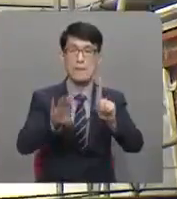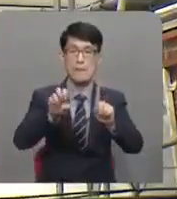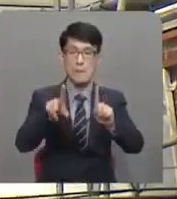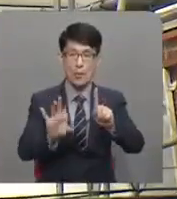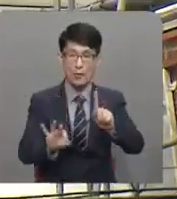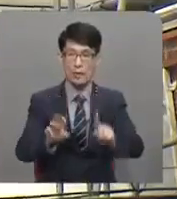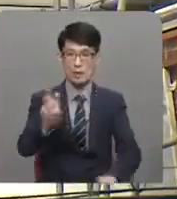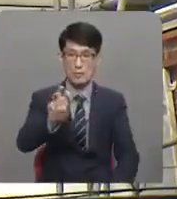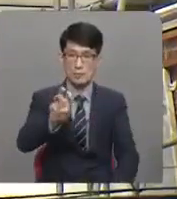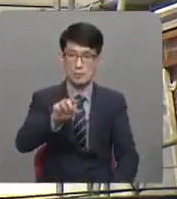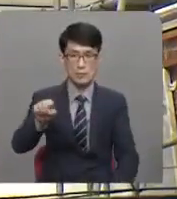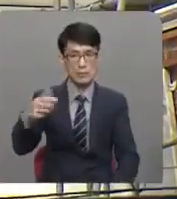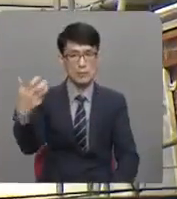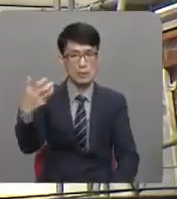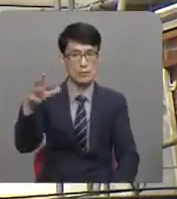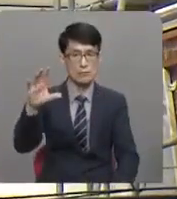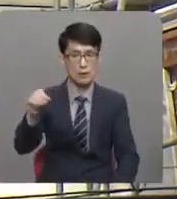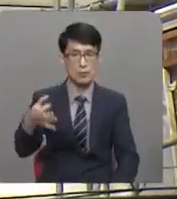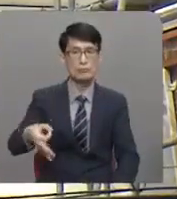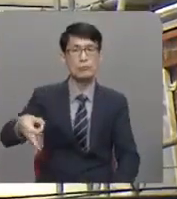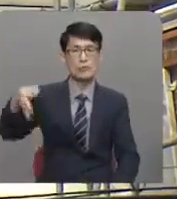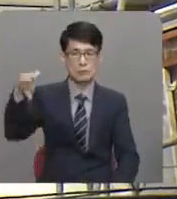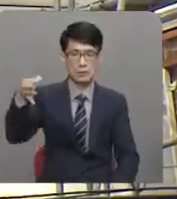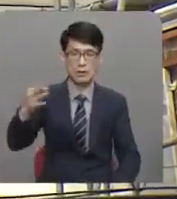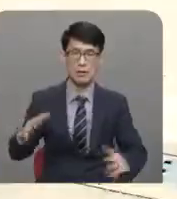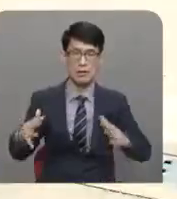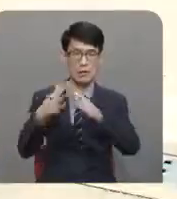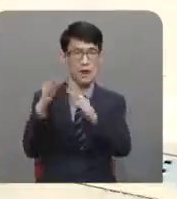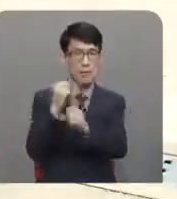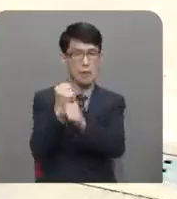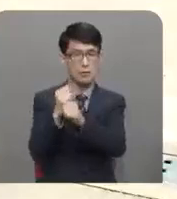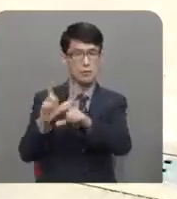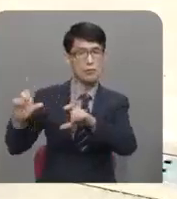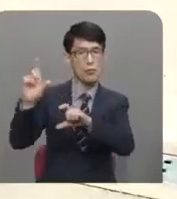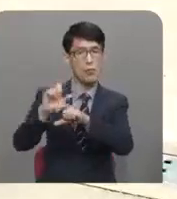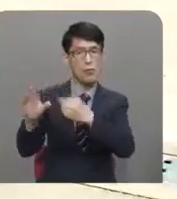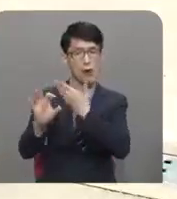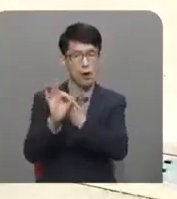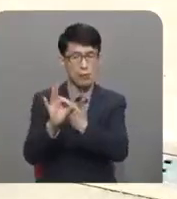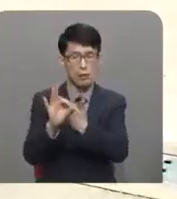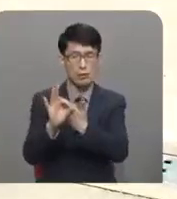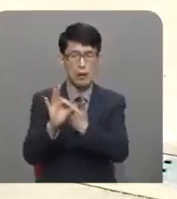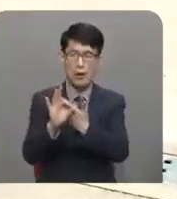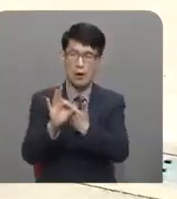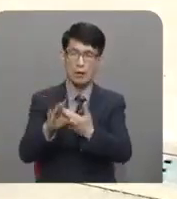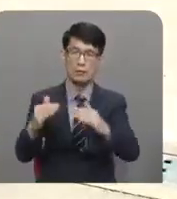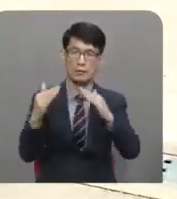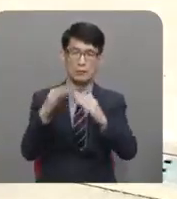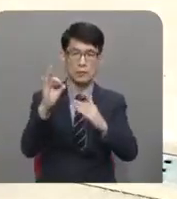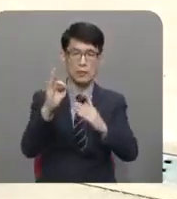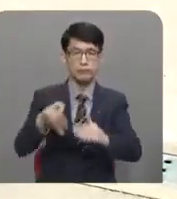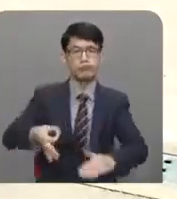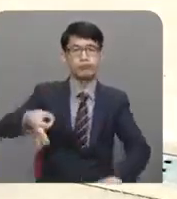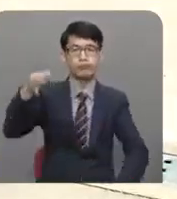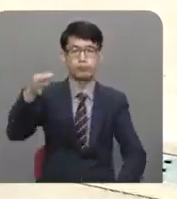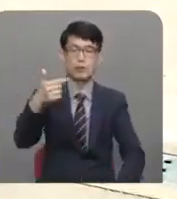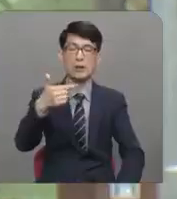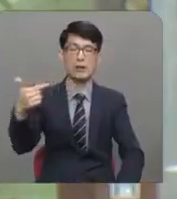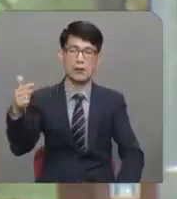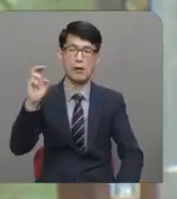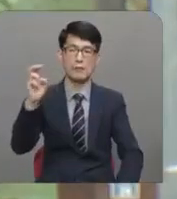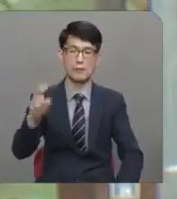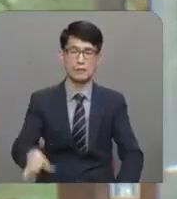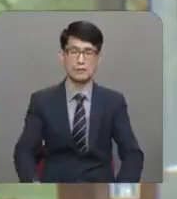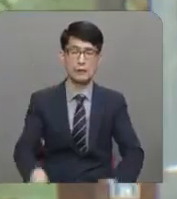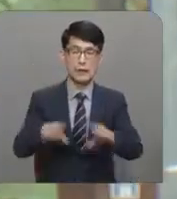30만원에서 80만 원 수준으로 공사비 까지 더하면 분양가가 크게 높아진다는 겁니다 깜깜한 제시했는데